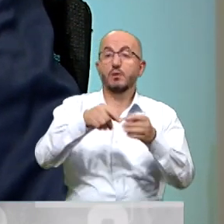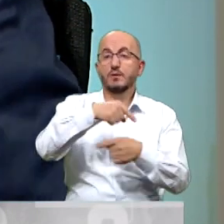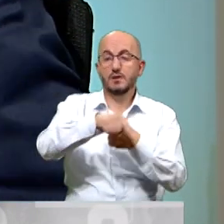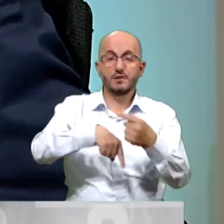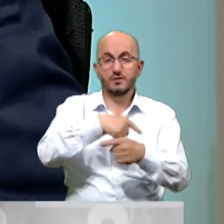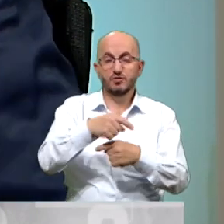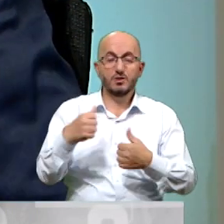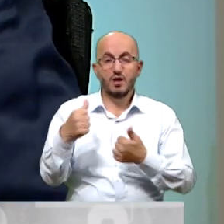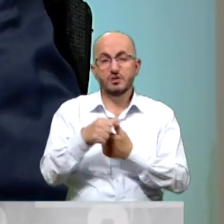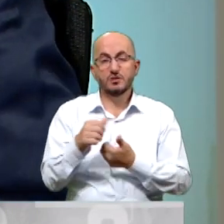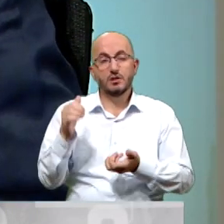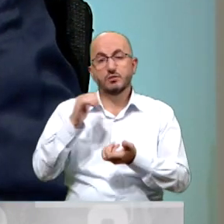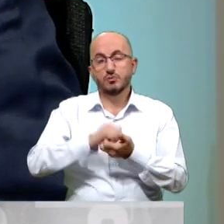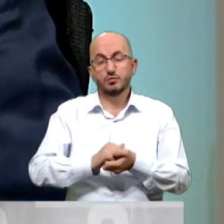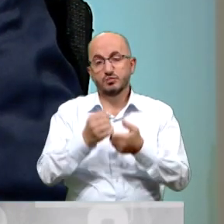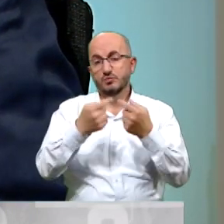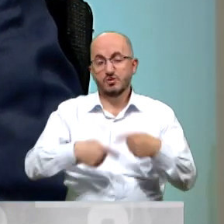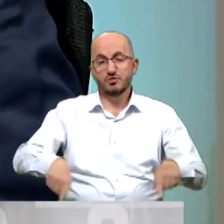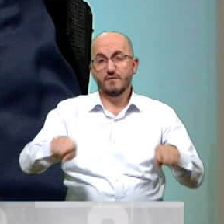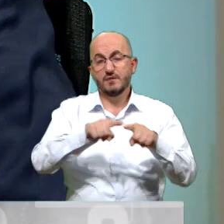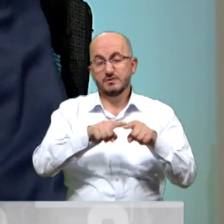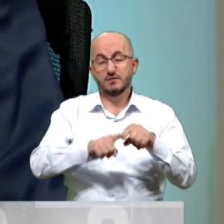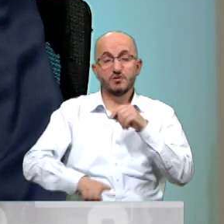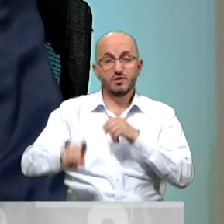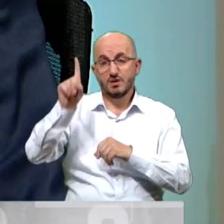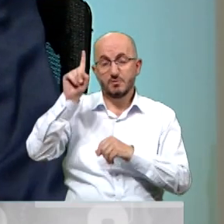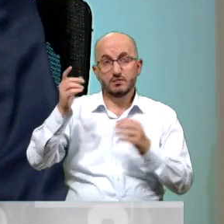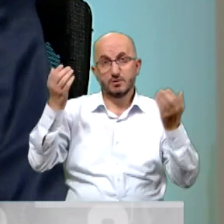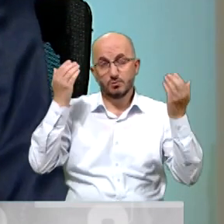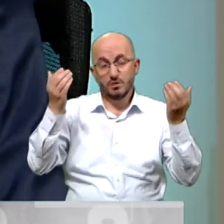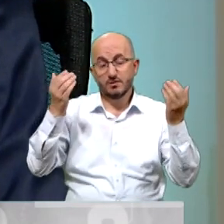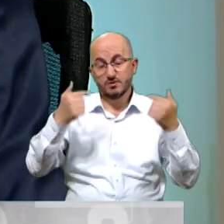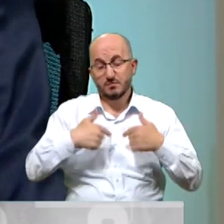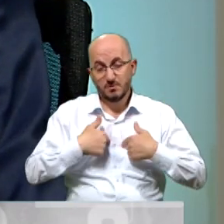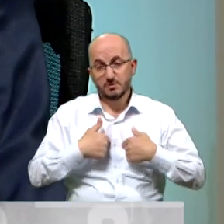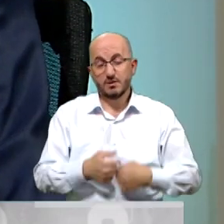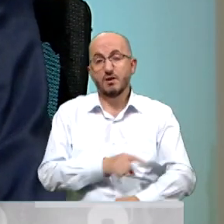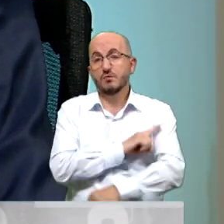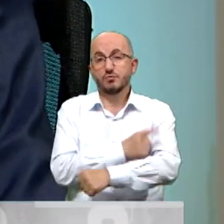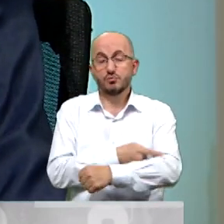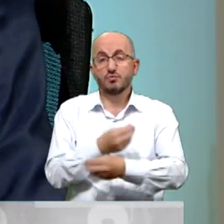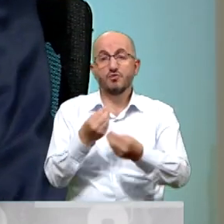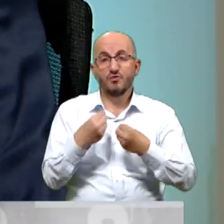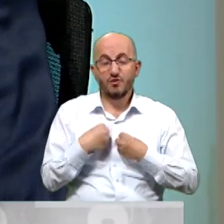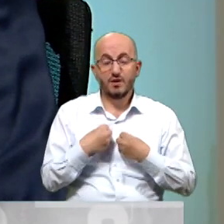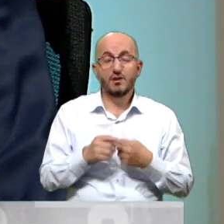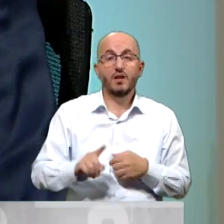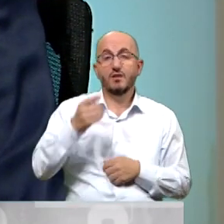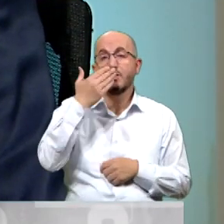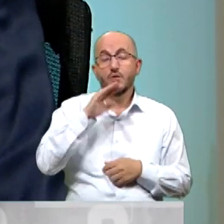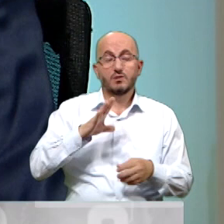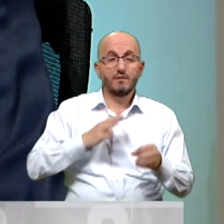arayacak. Eşine, dostuna, çevresine, Cenab-ı Hakk'a da dua edecek, bana imkanlar ver. Allah yoktan var